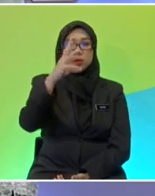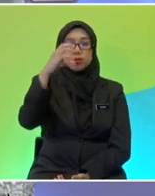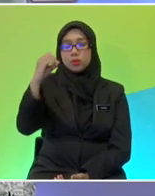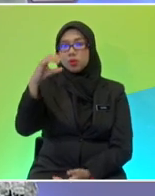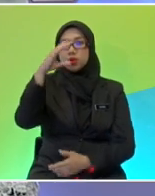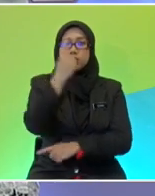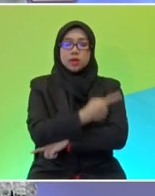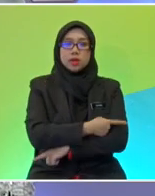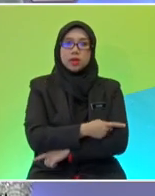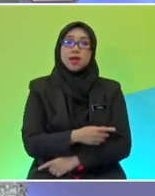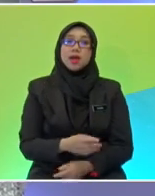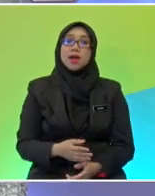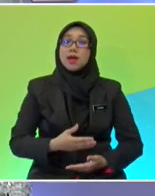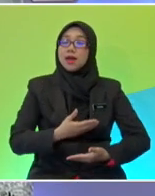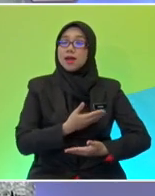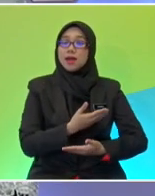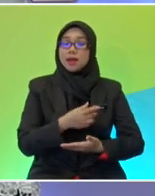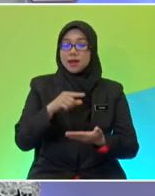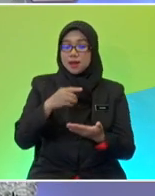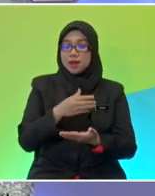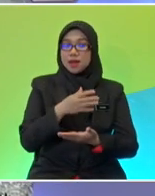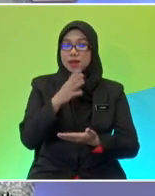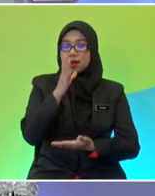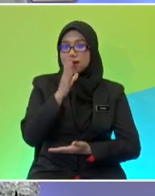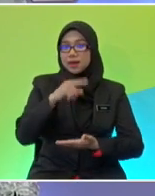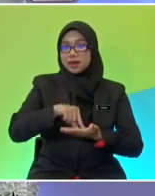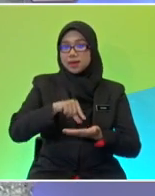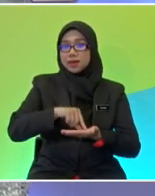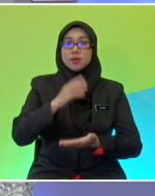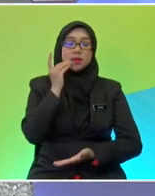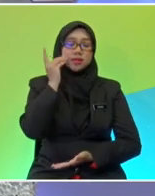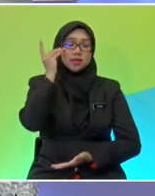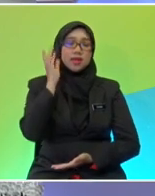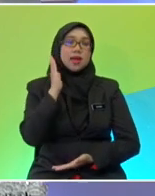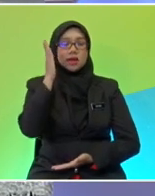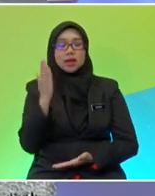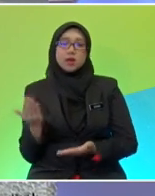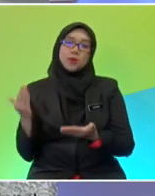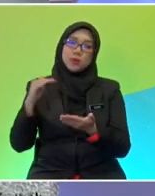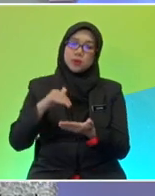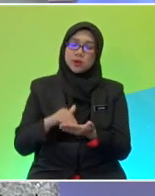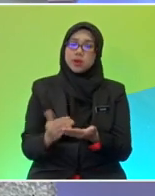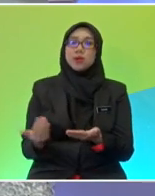betul loh balik dia akan pulang proses tuh dan dia akan pulang-pulang sehingga